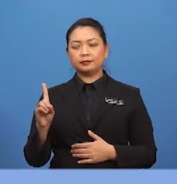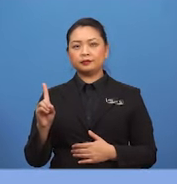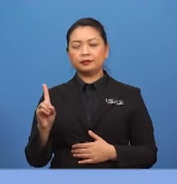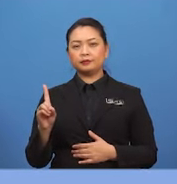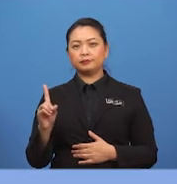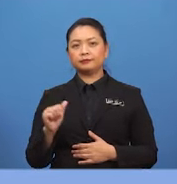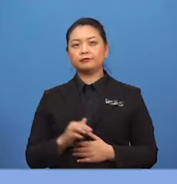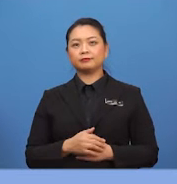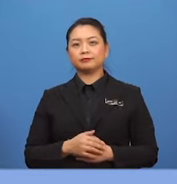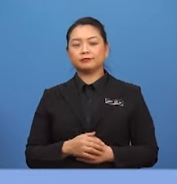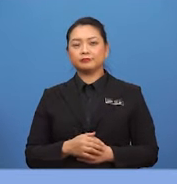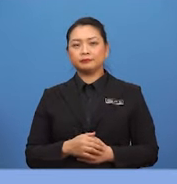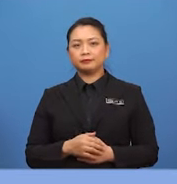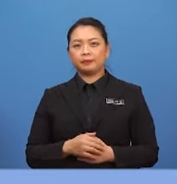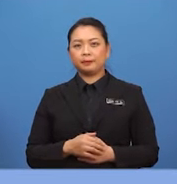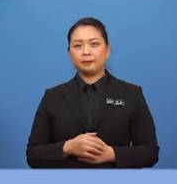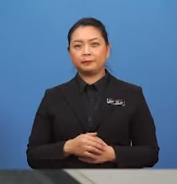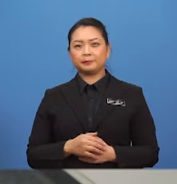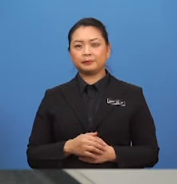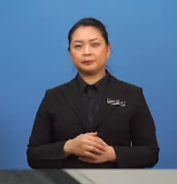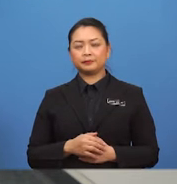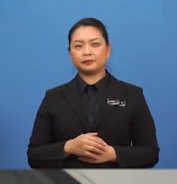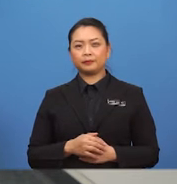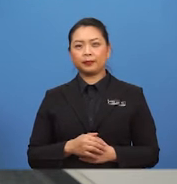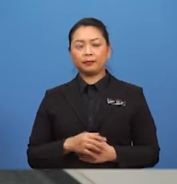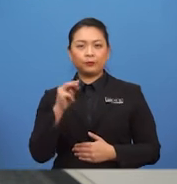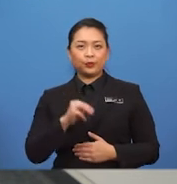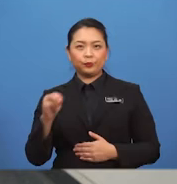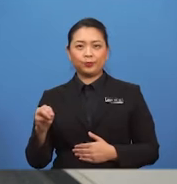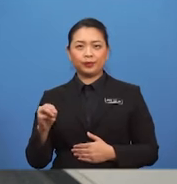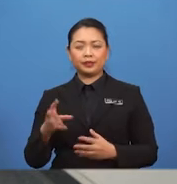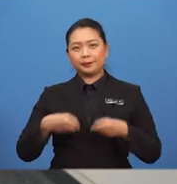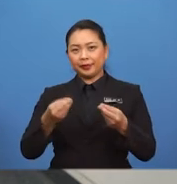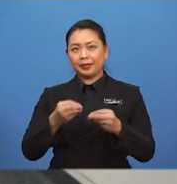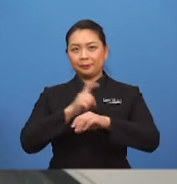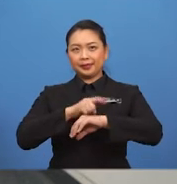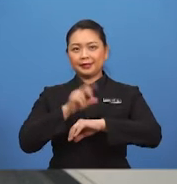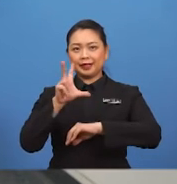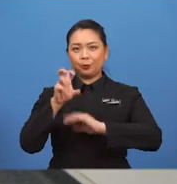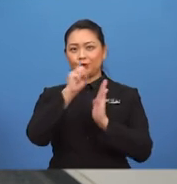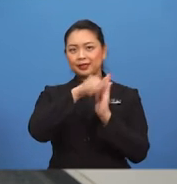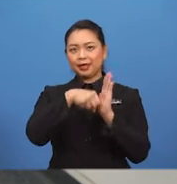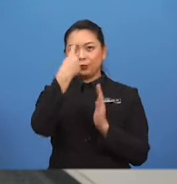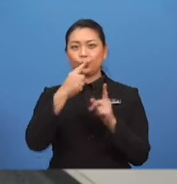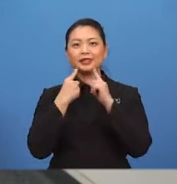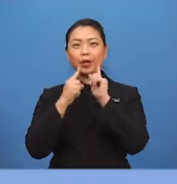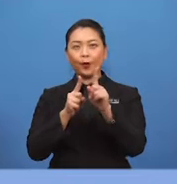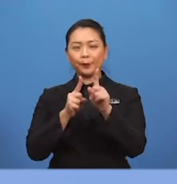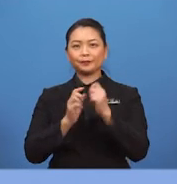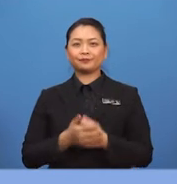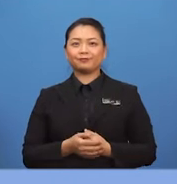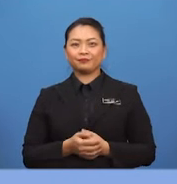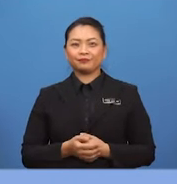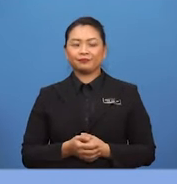D. Perspek. Murid-murid diberi masa 30 saat untuk menjawab soalan ini.